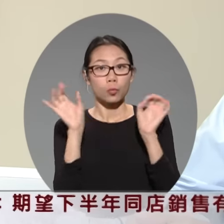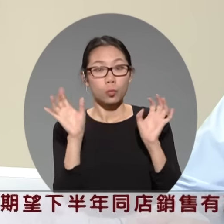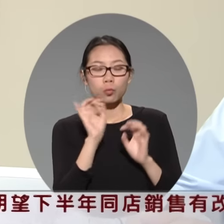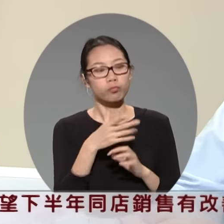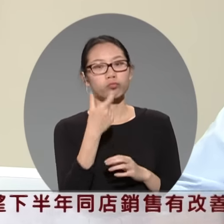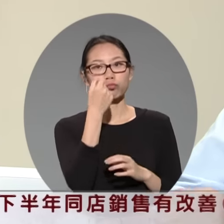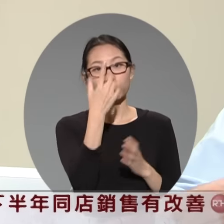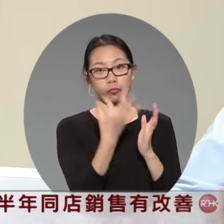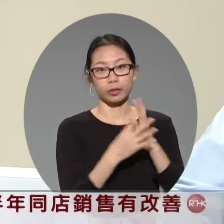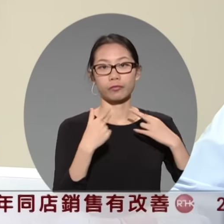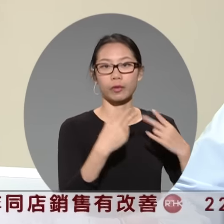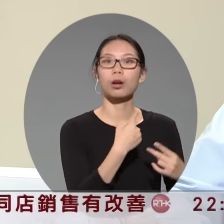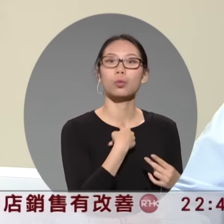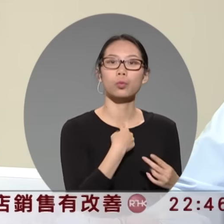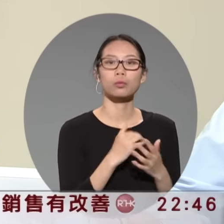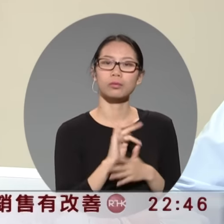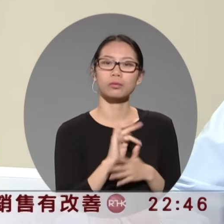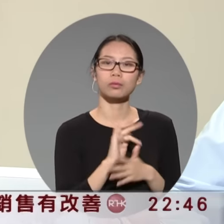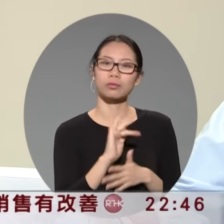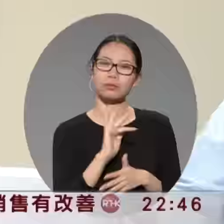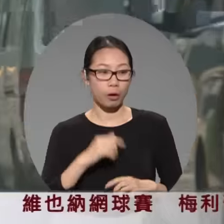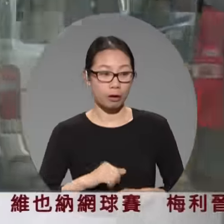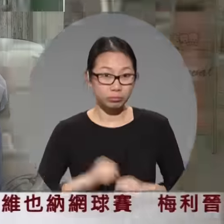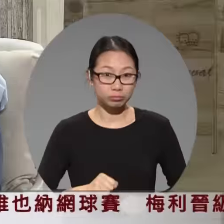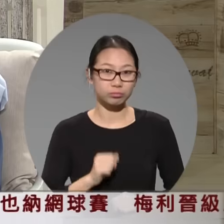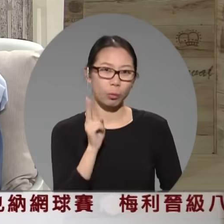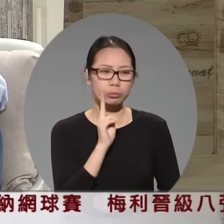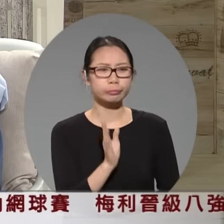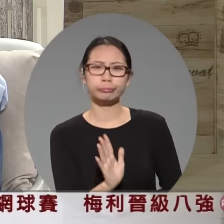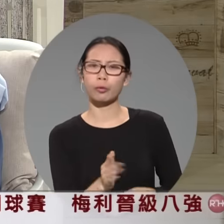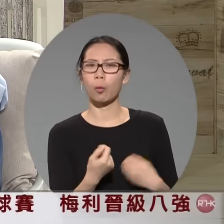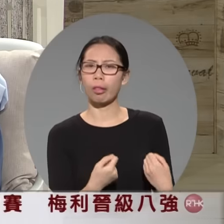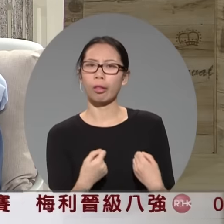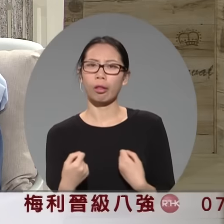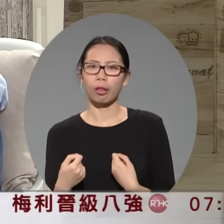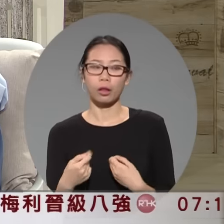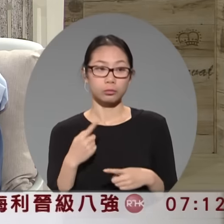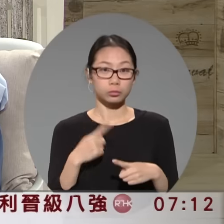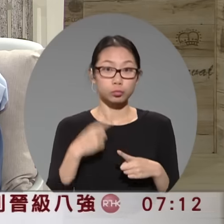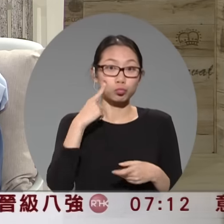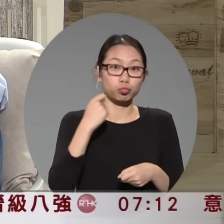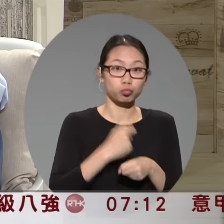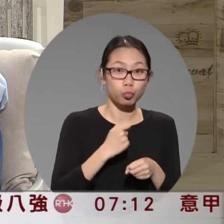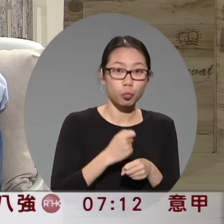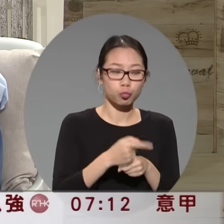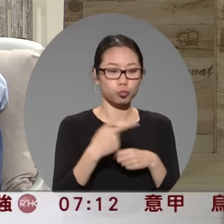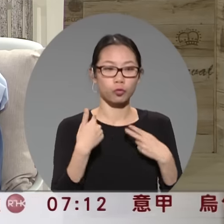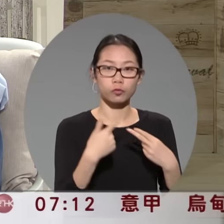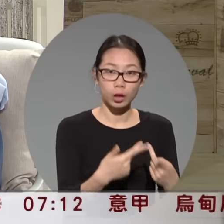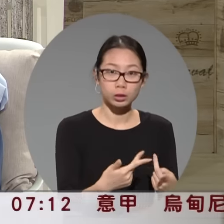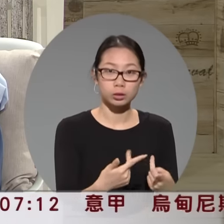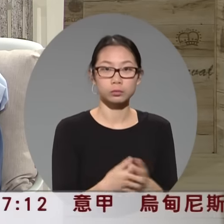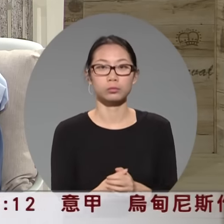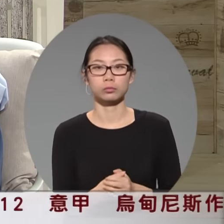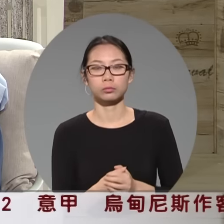展中地，但問題就是早前 的決心。其實具體要執行中地的發展，需要有完